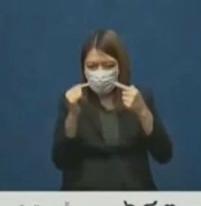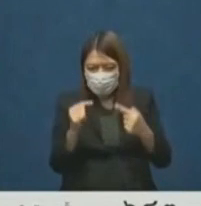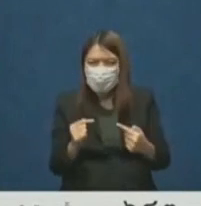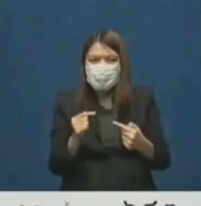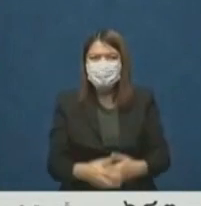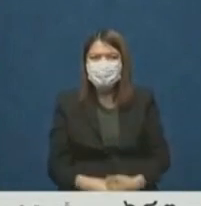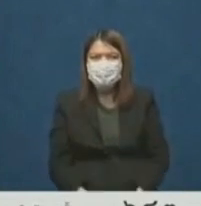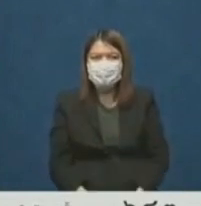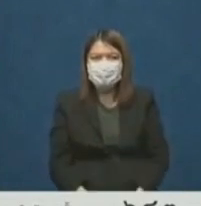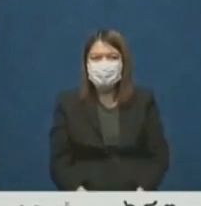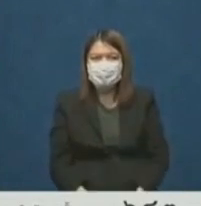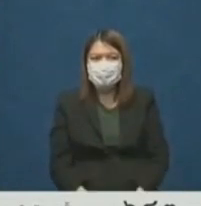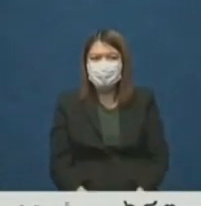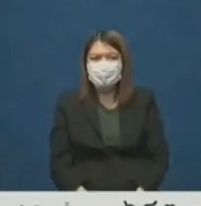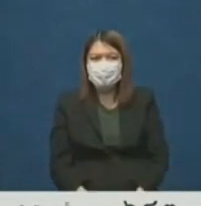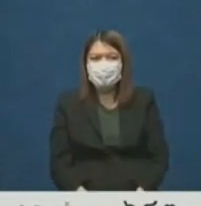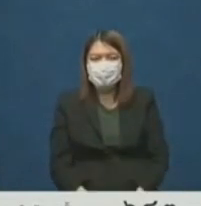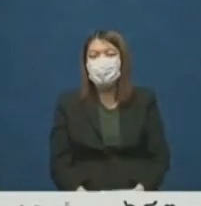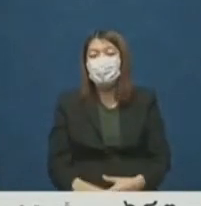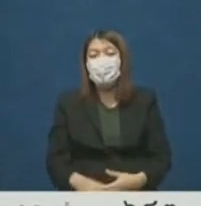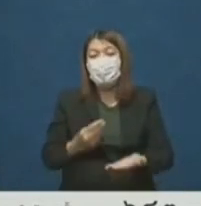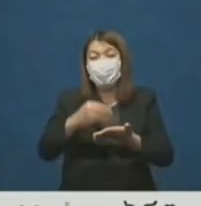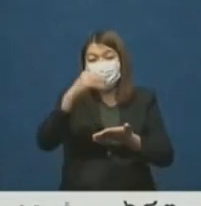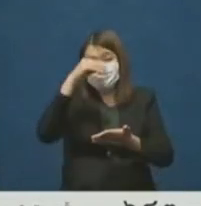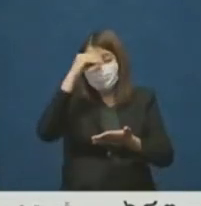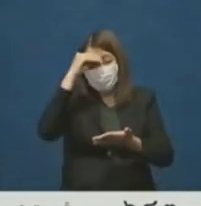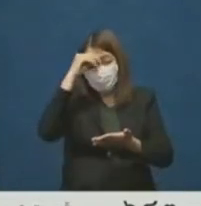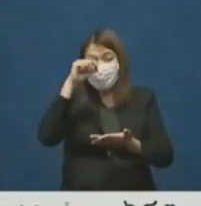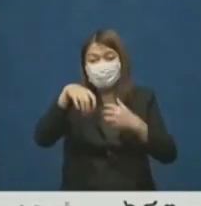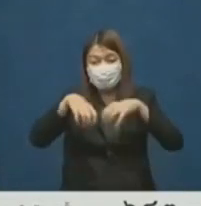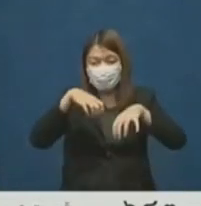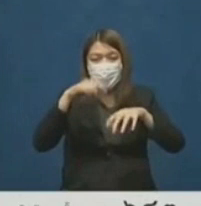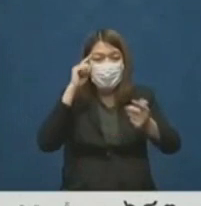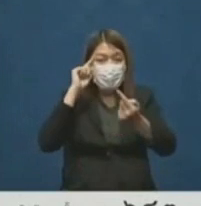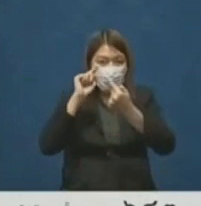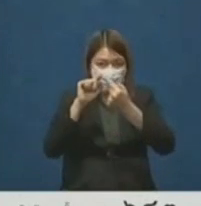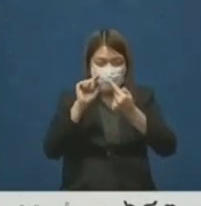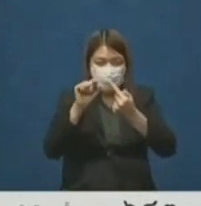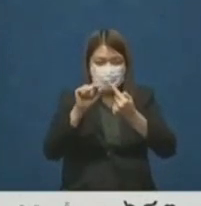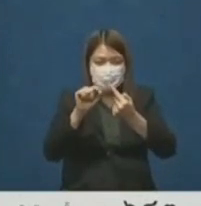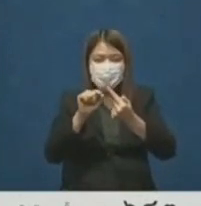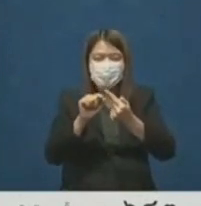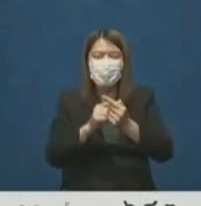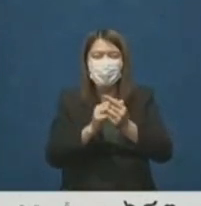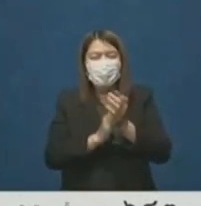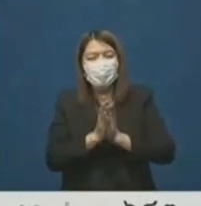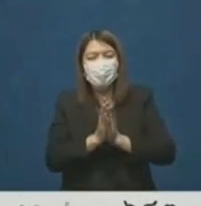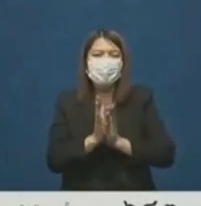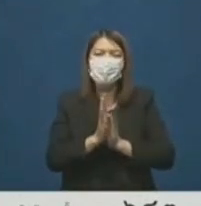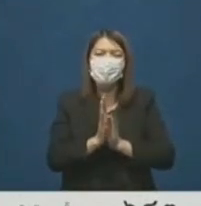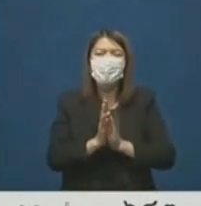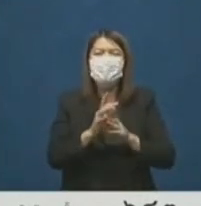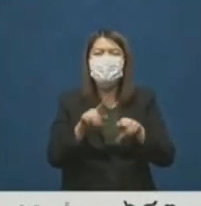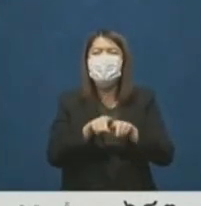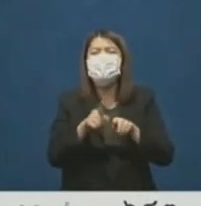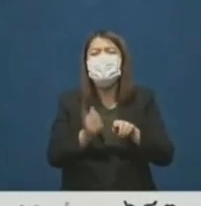การมันจะได้สอดคล้องกันท่านประธานโครงสร้างการศึกษาที่มันจะออกมาจากเป้าหมายแบบนี้เราไม่ต้องลุ้นเลยครับ